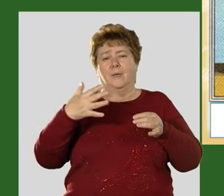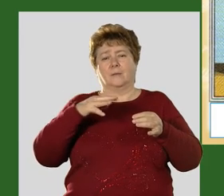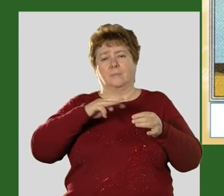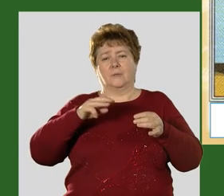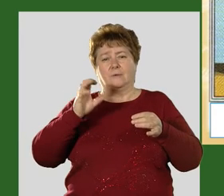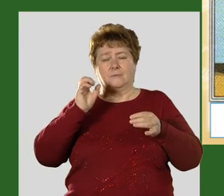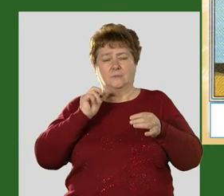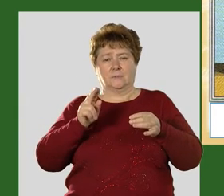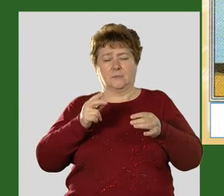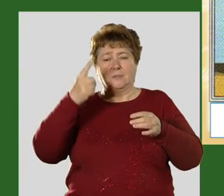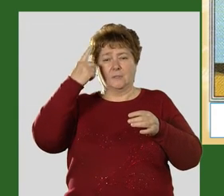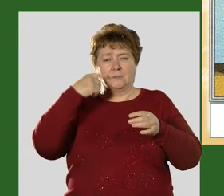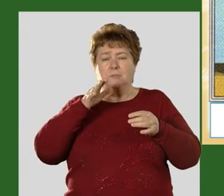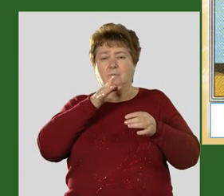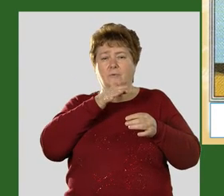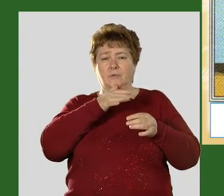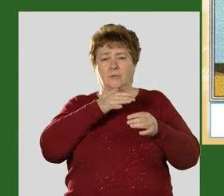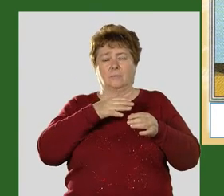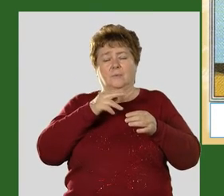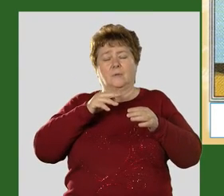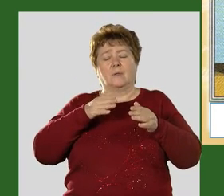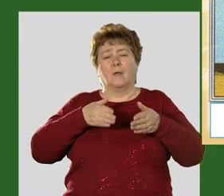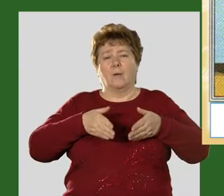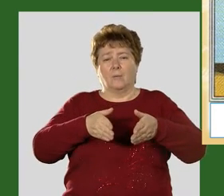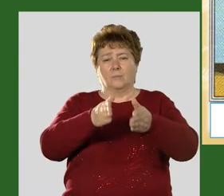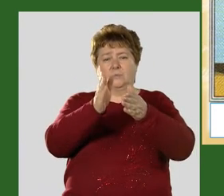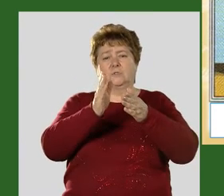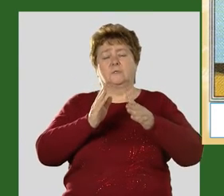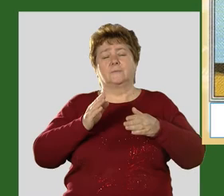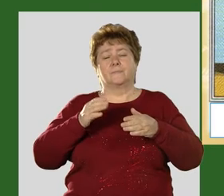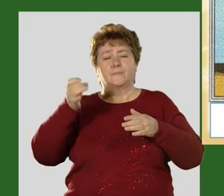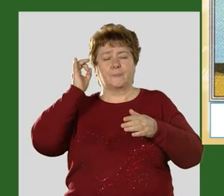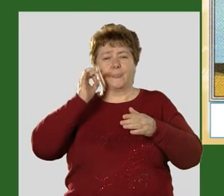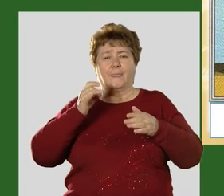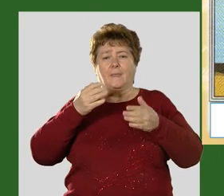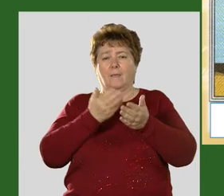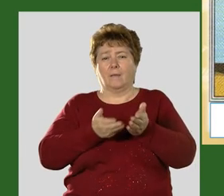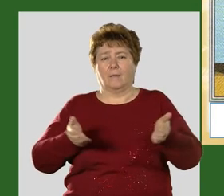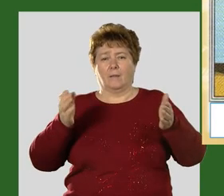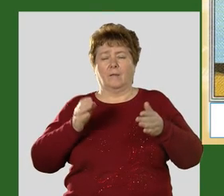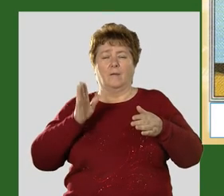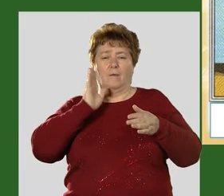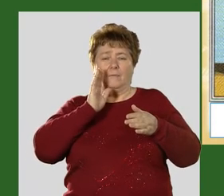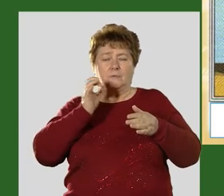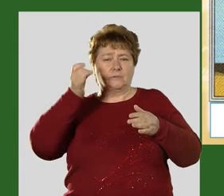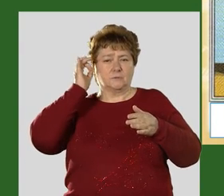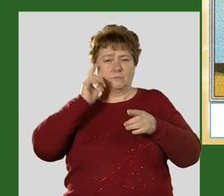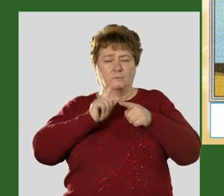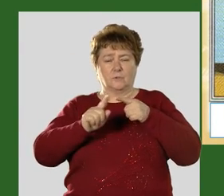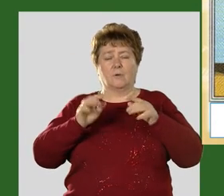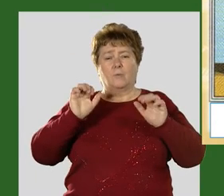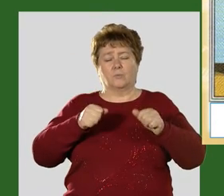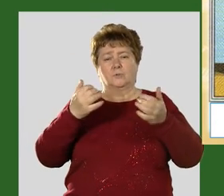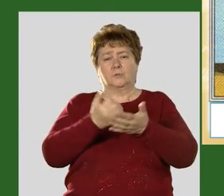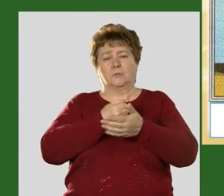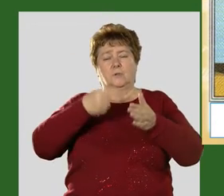1500 метров в секунду. Зная время пути сигнала до дна и скорость звука в воде, можно